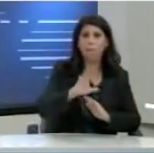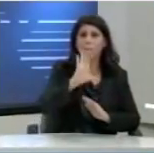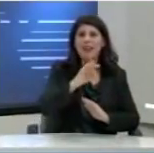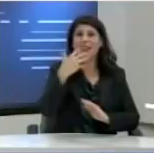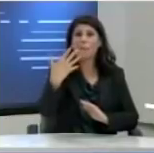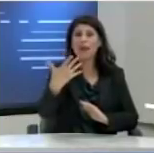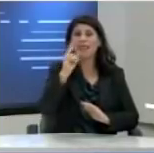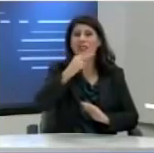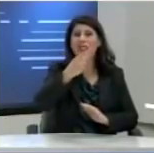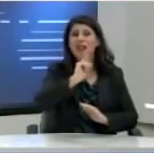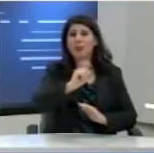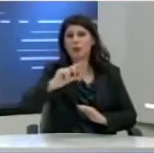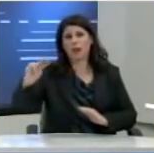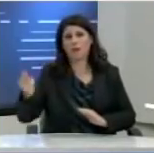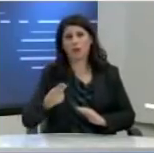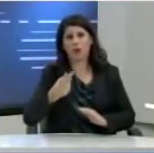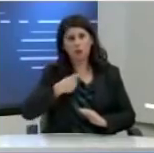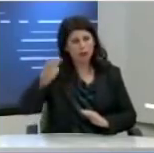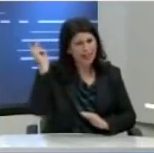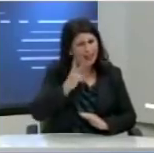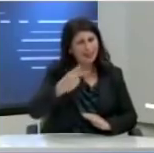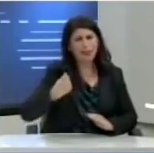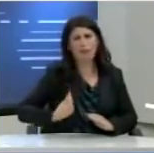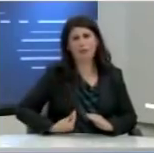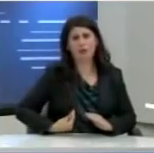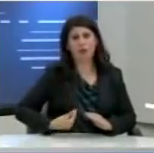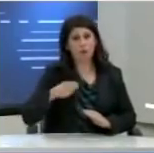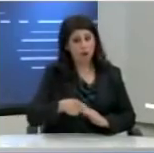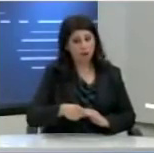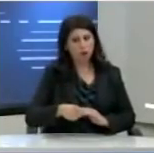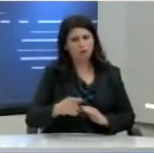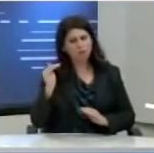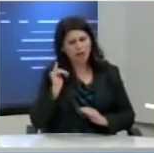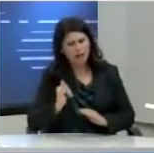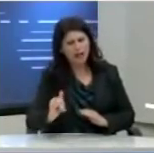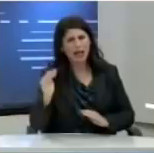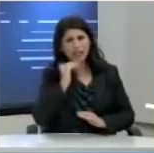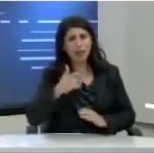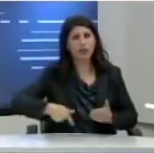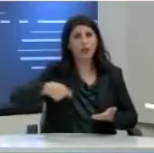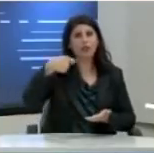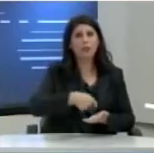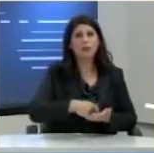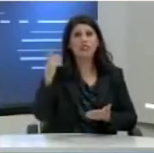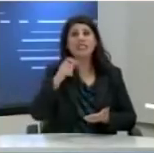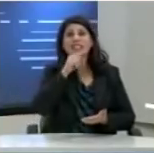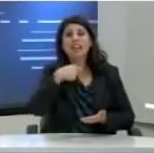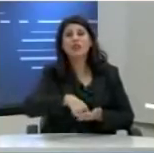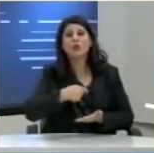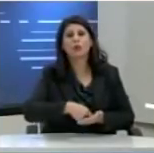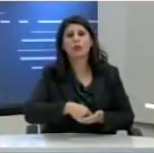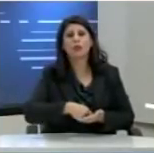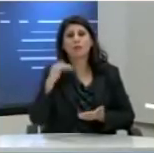55 δισεκατομμύρια ευρώ, όπως έχουμε καταγγείλει δημόσια. Και το οποίο αργά ή γρήγορα θα κληθούν να το πληρώσουν οι συνταξιούχοι